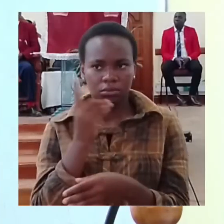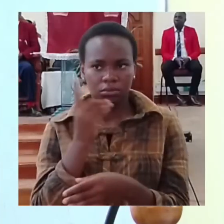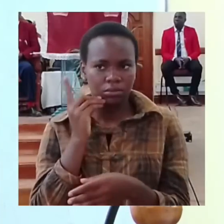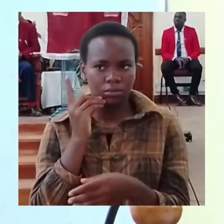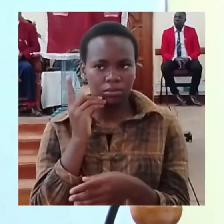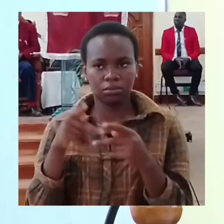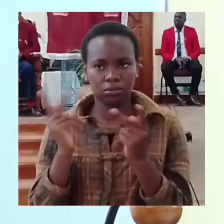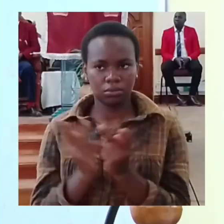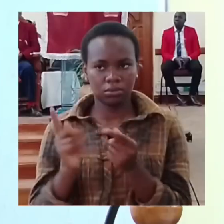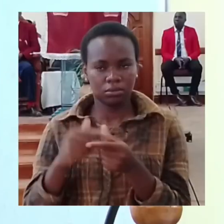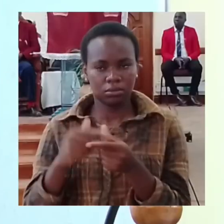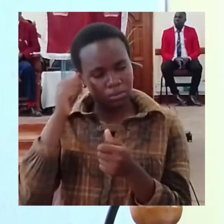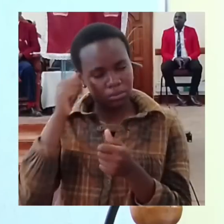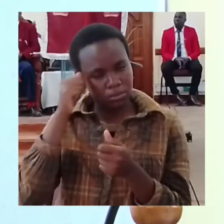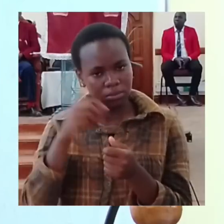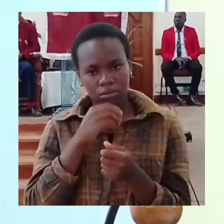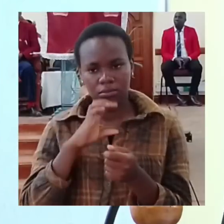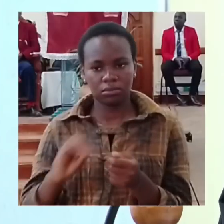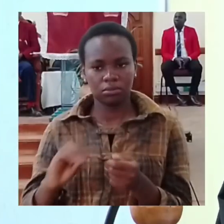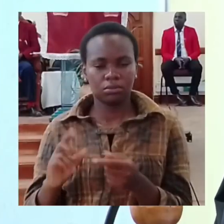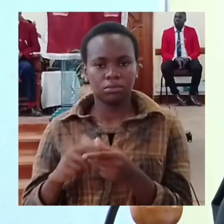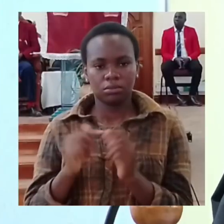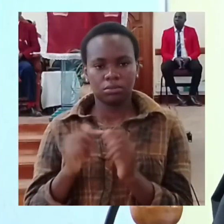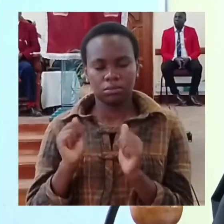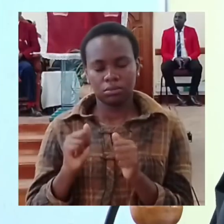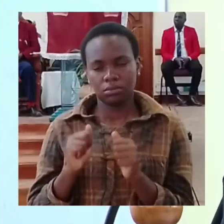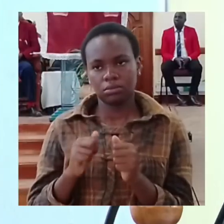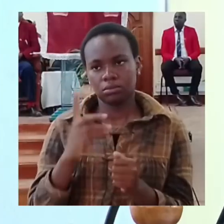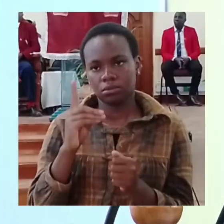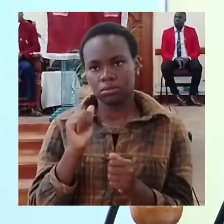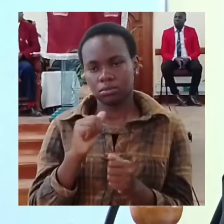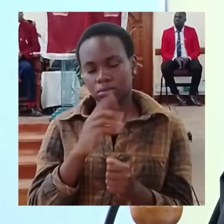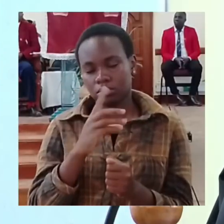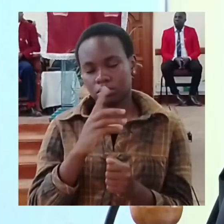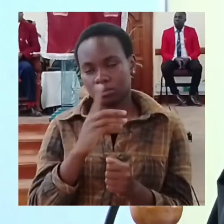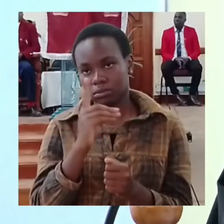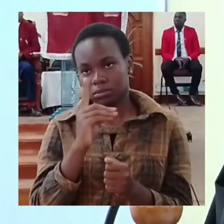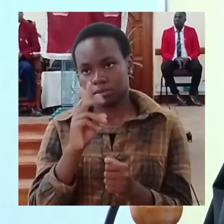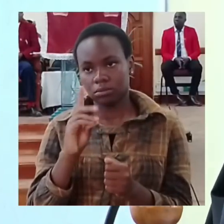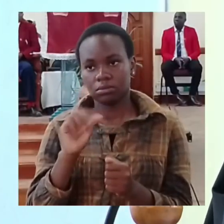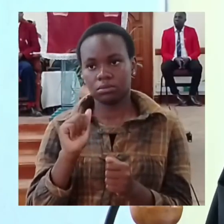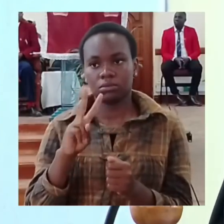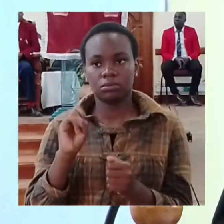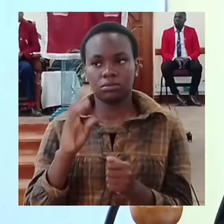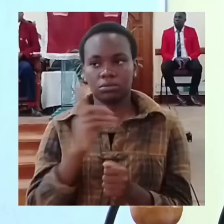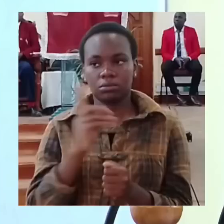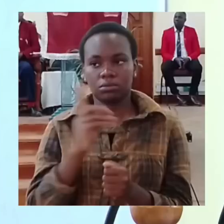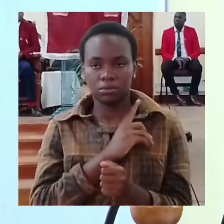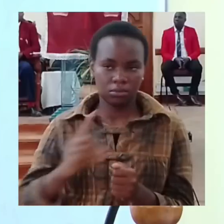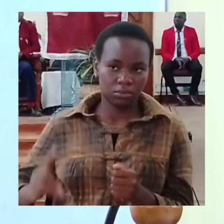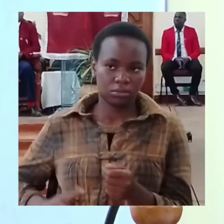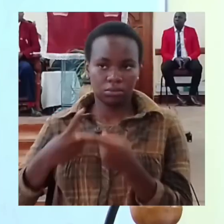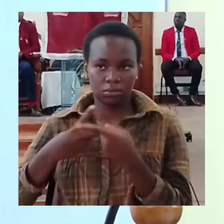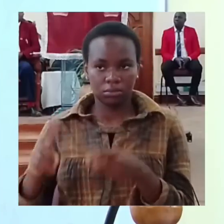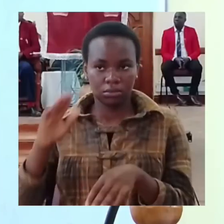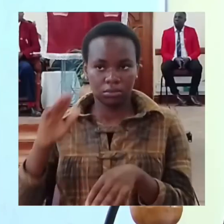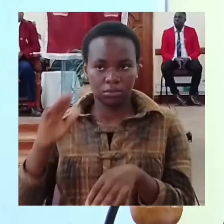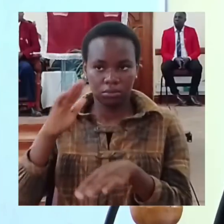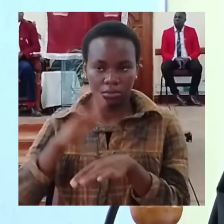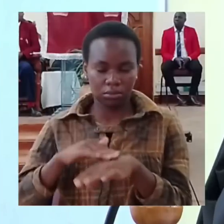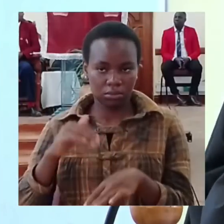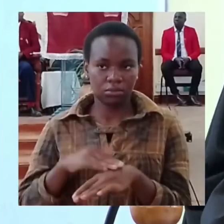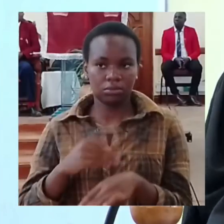kũrĩ mwana wake etio ihĩ ciake ndarehire Daudi. He was just a nobody. But God calls